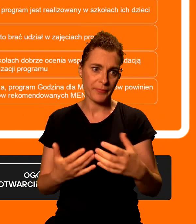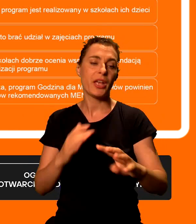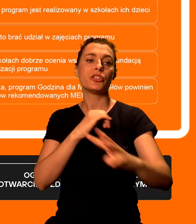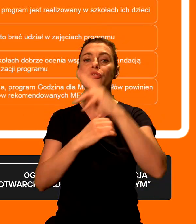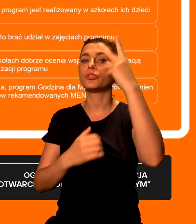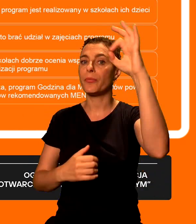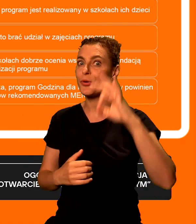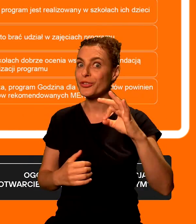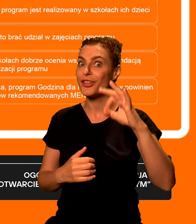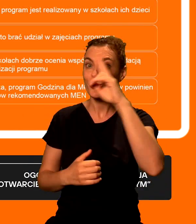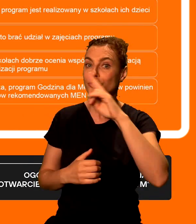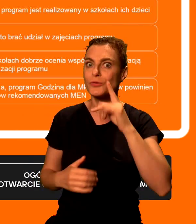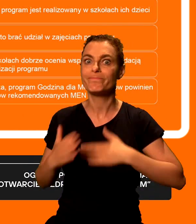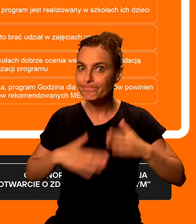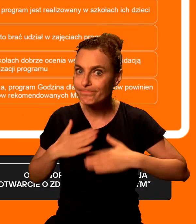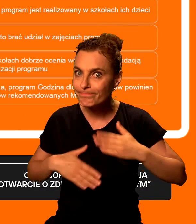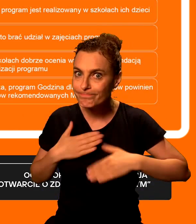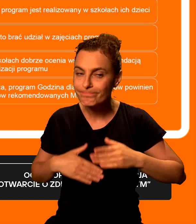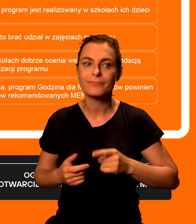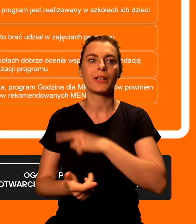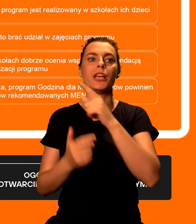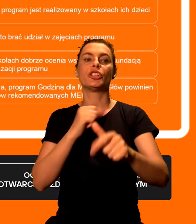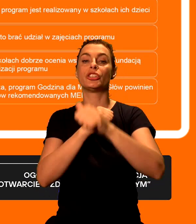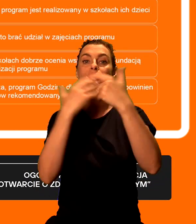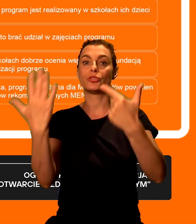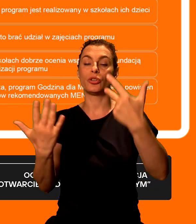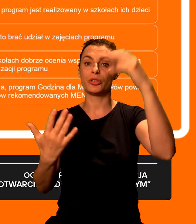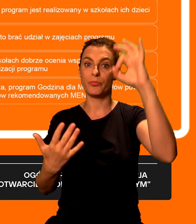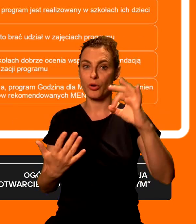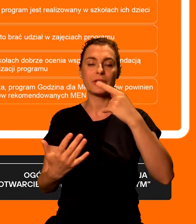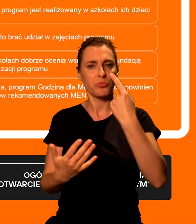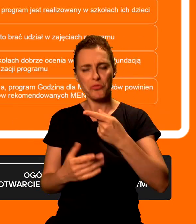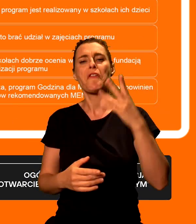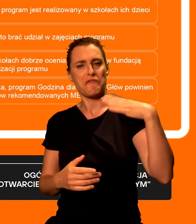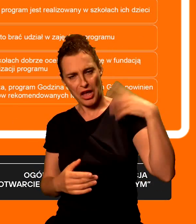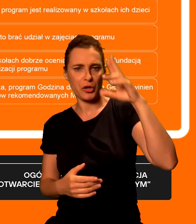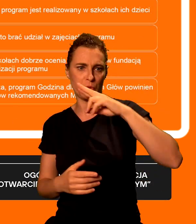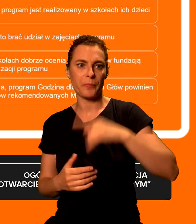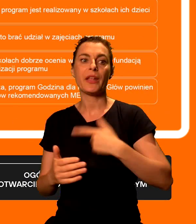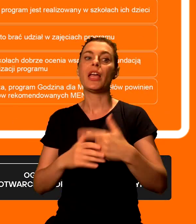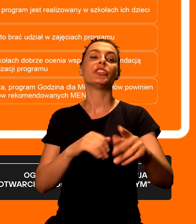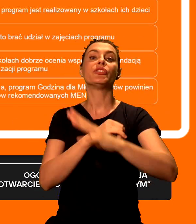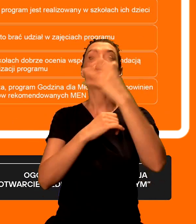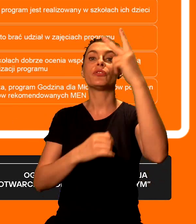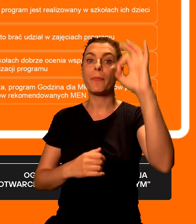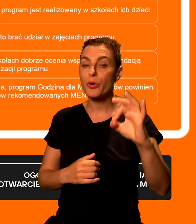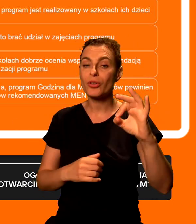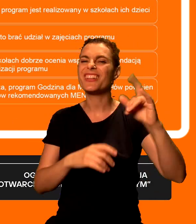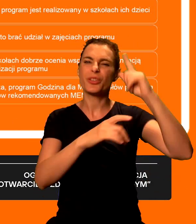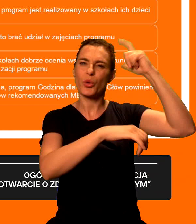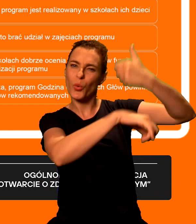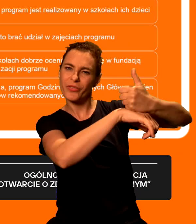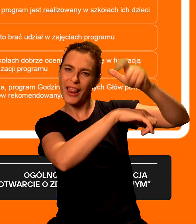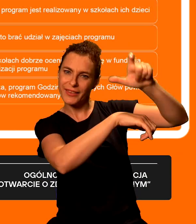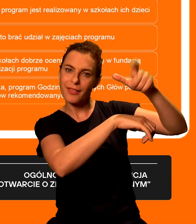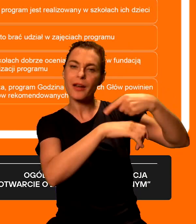92% rodziców cieszy się, że program był. 68% uczniów uważa, że warto. 92% liderów programu dobrze ocenia współpracę z